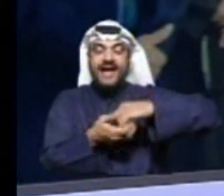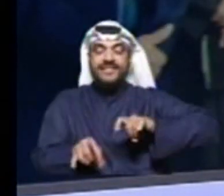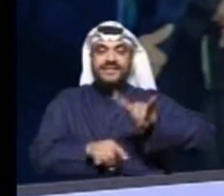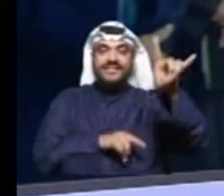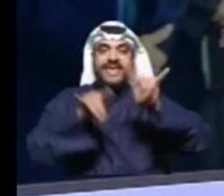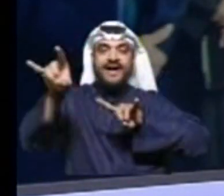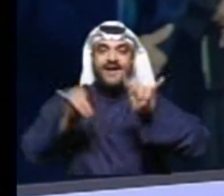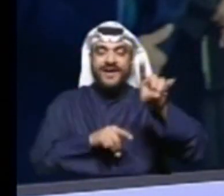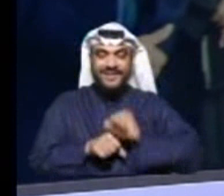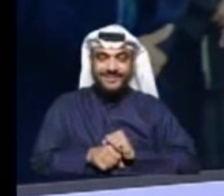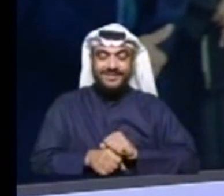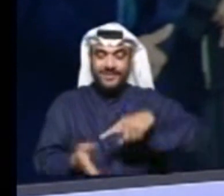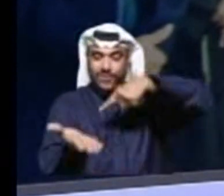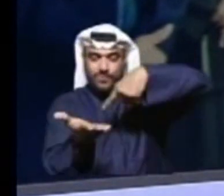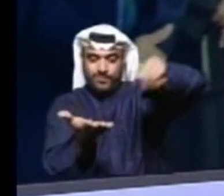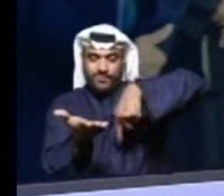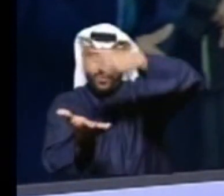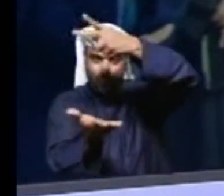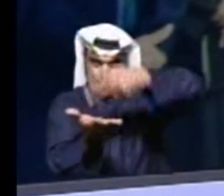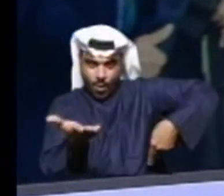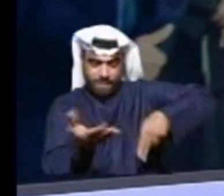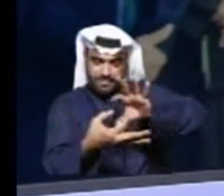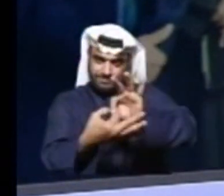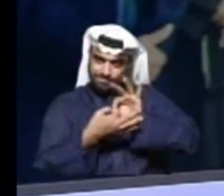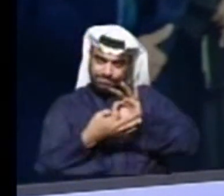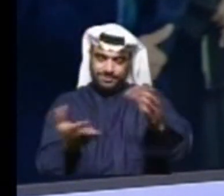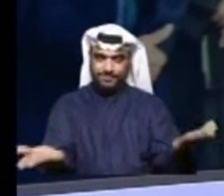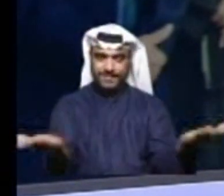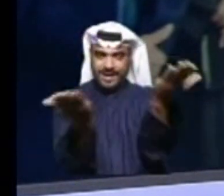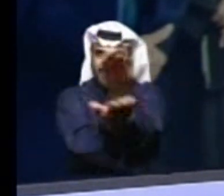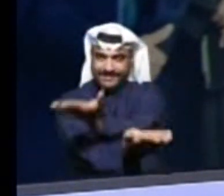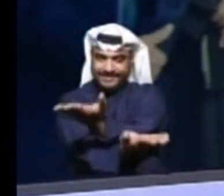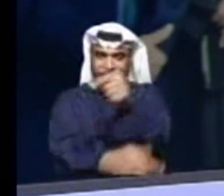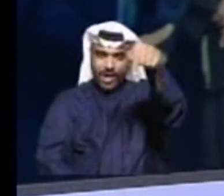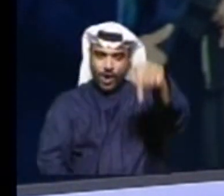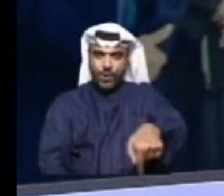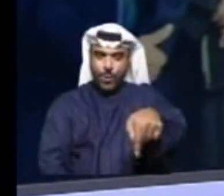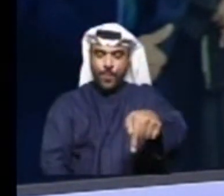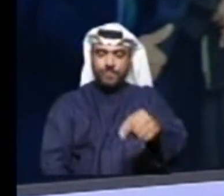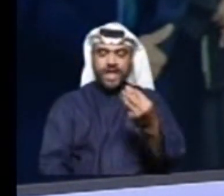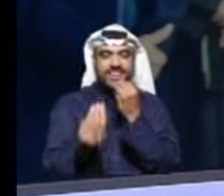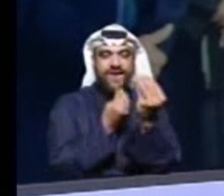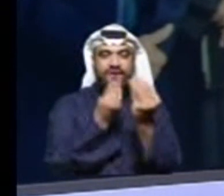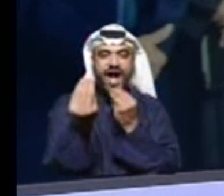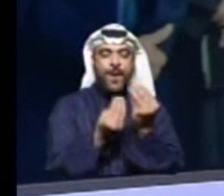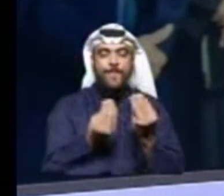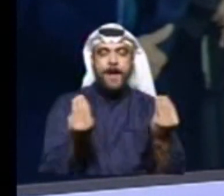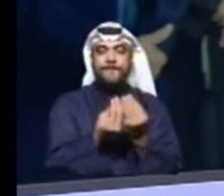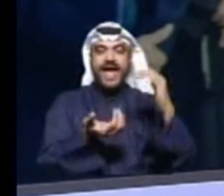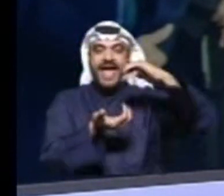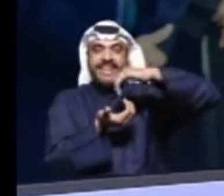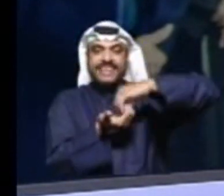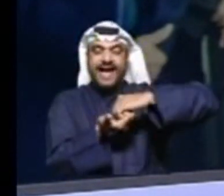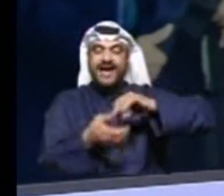ألكسندر دوجونياك، وقعت الإدارة العامة للطيران المدني اليوم مذكرة تفاهم مع الاتحاد الدولي للنقل